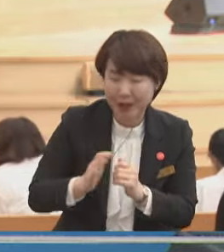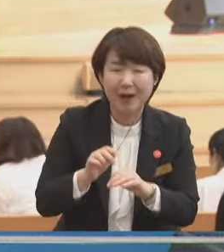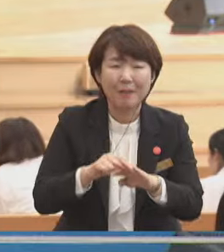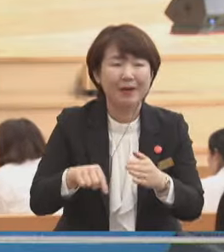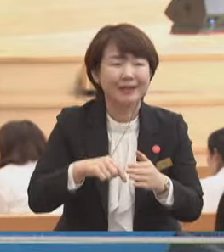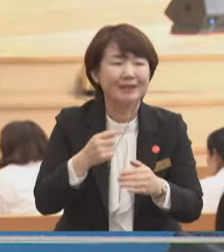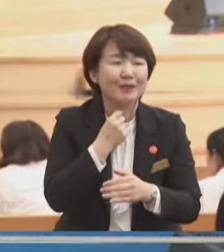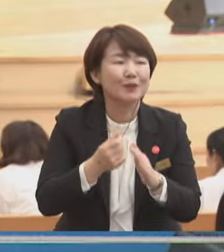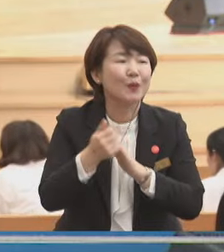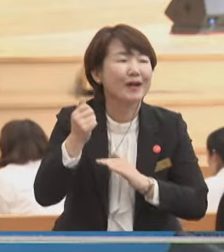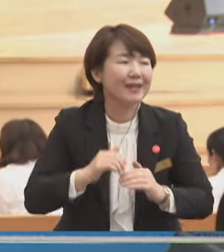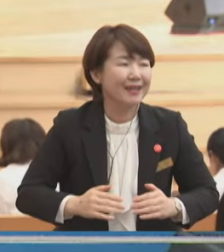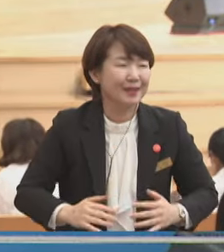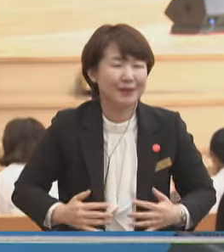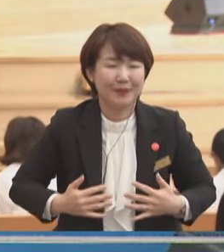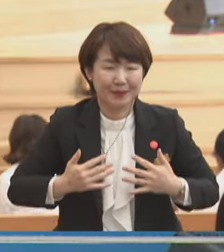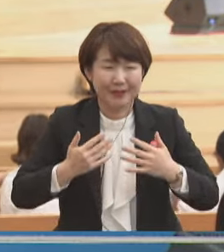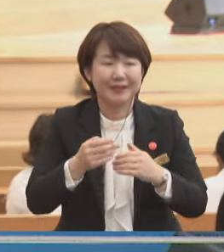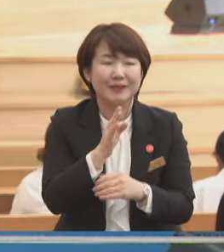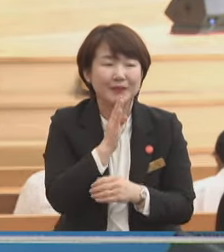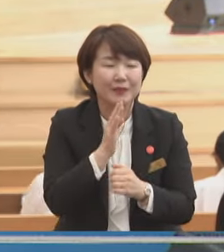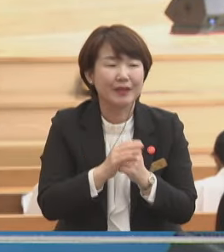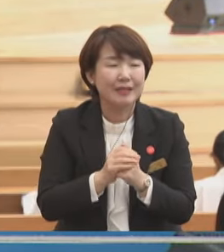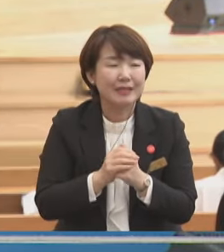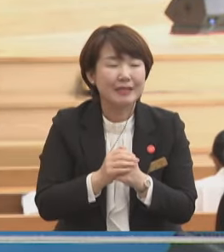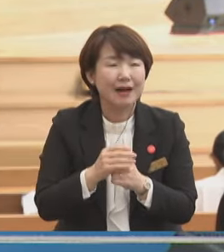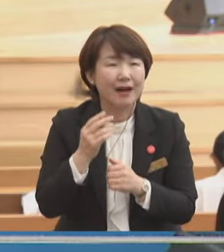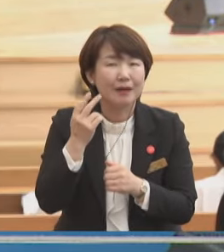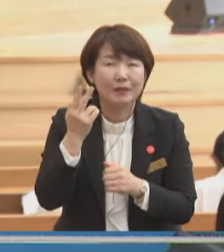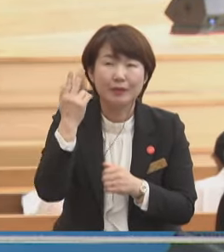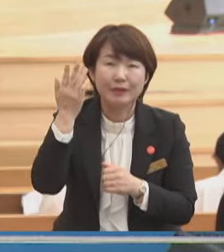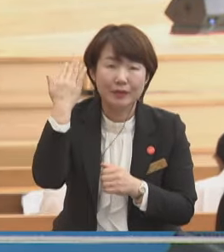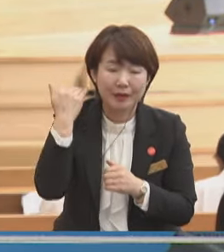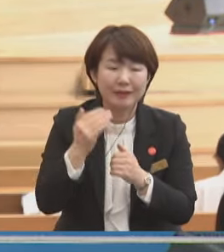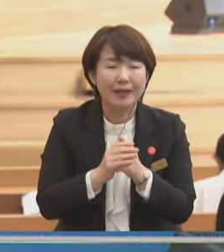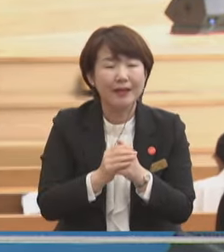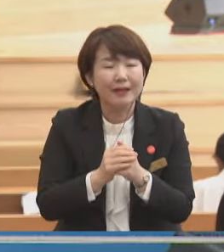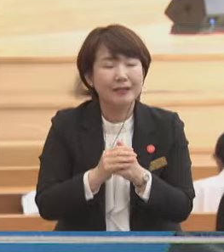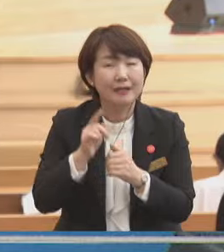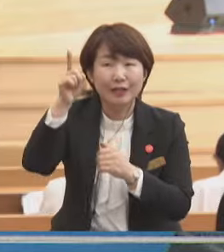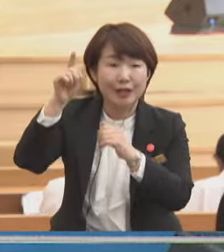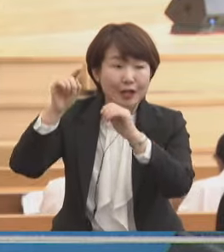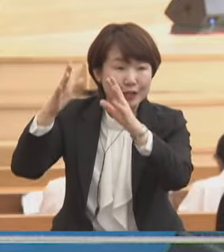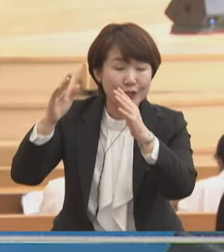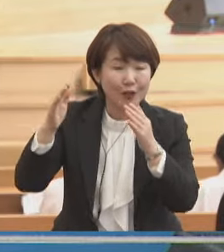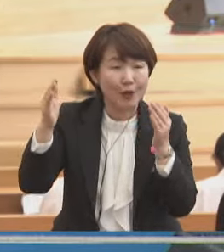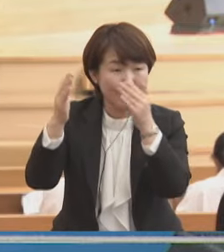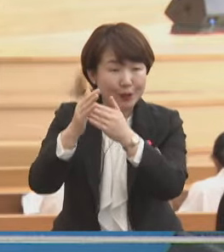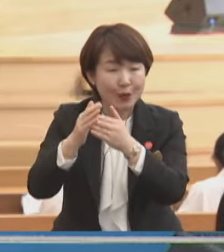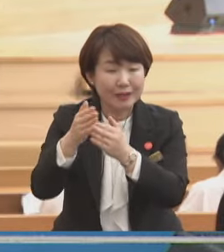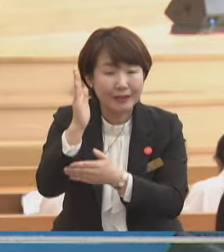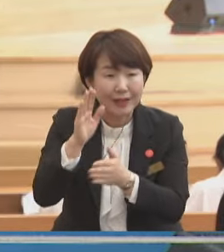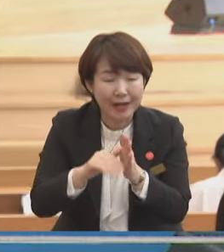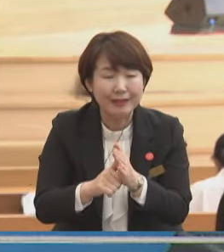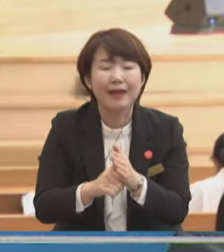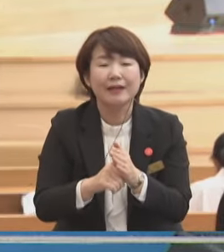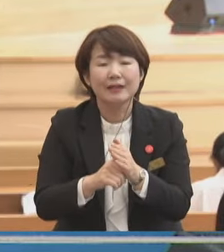솟아 오르죠 몇 주 전에 철로 역정을 진행하면서 크리스천이 해석자의 집을 통과할